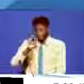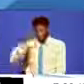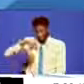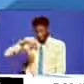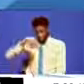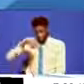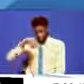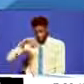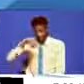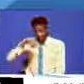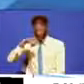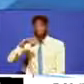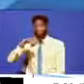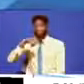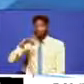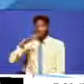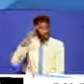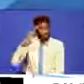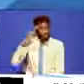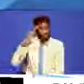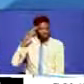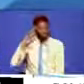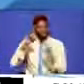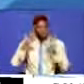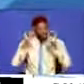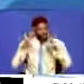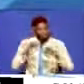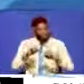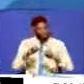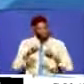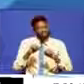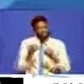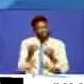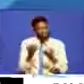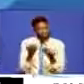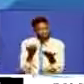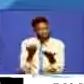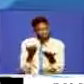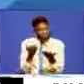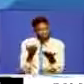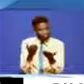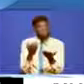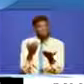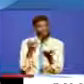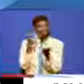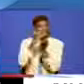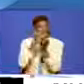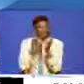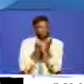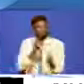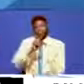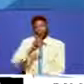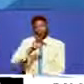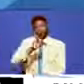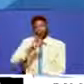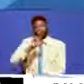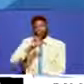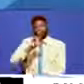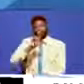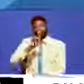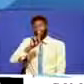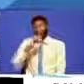vizuri hali hiyo ya kipindi cha vituko. Nilikutana naye Sali